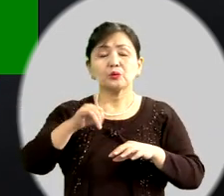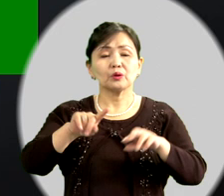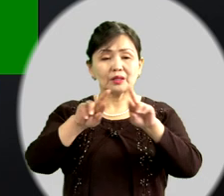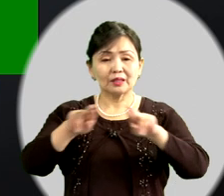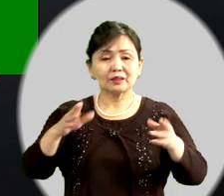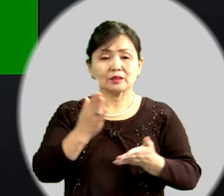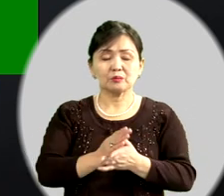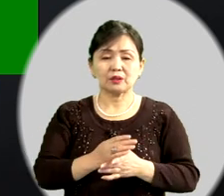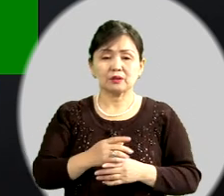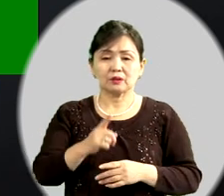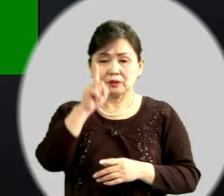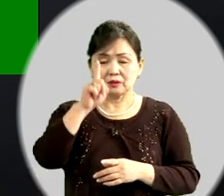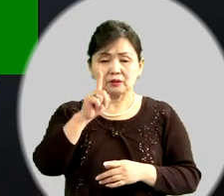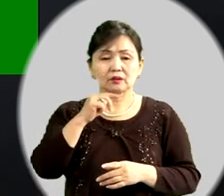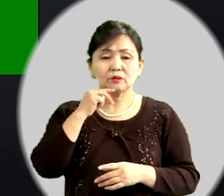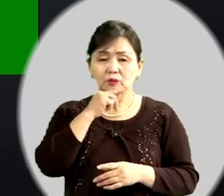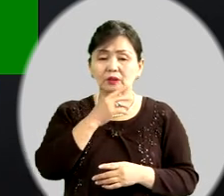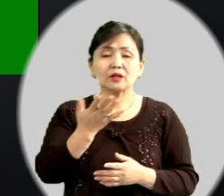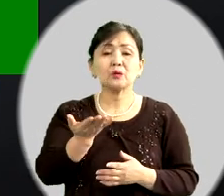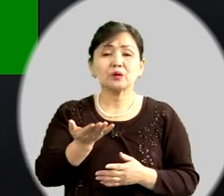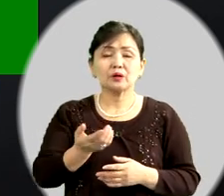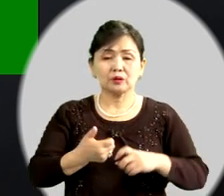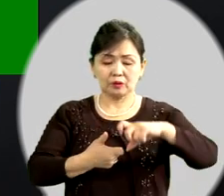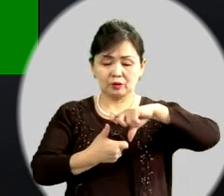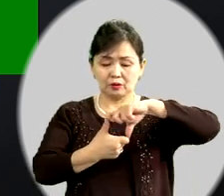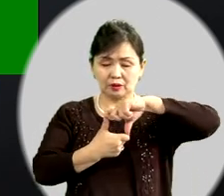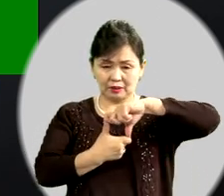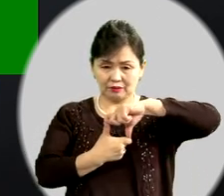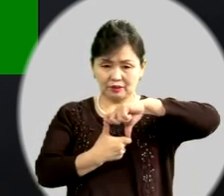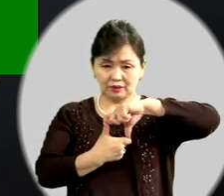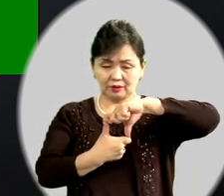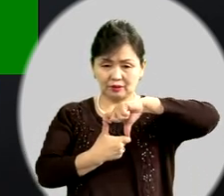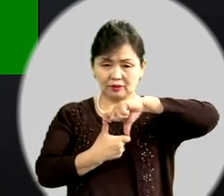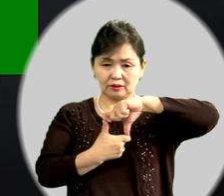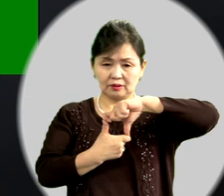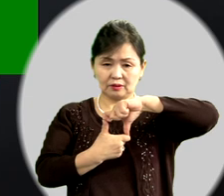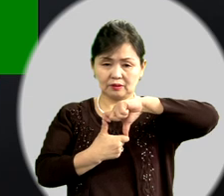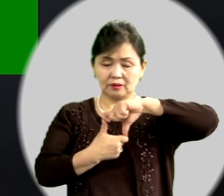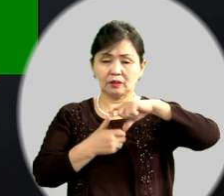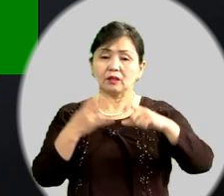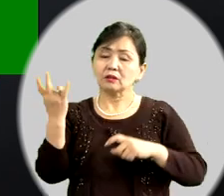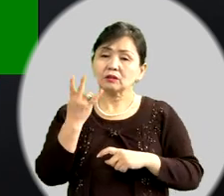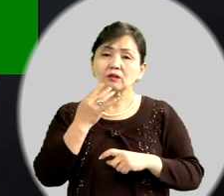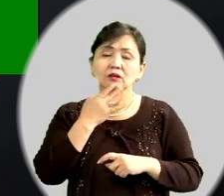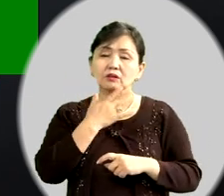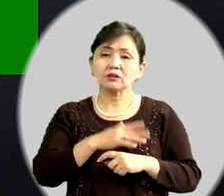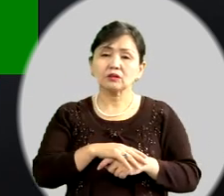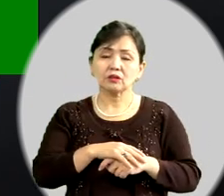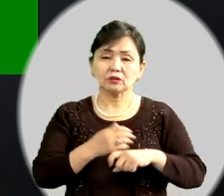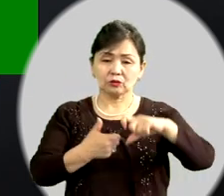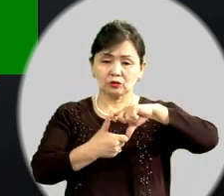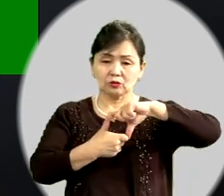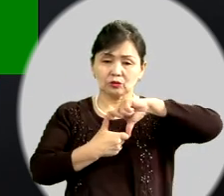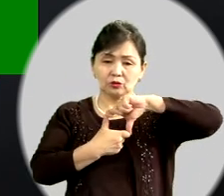улаан өнгийн ямар дүрс вэ? Энэ бол квадрат дүрс. За, дараагийнх нь